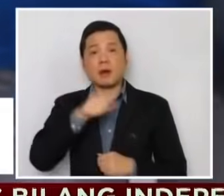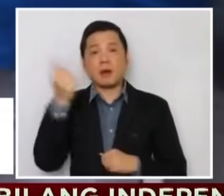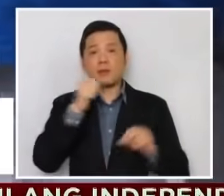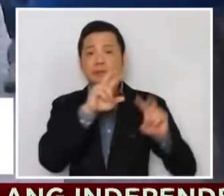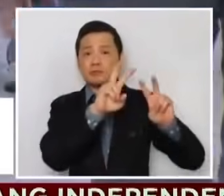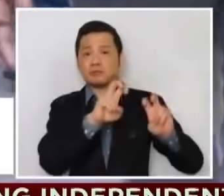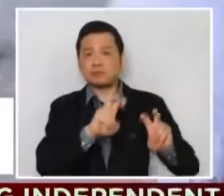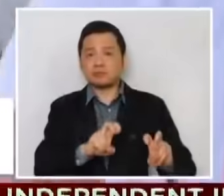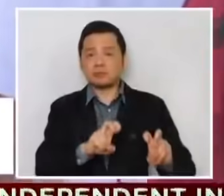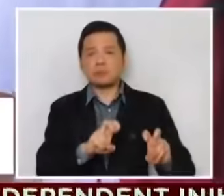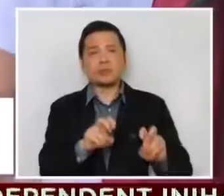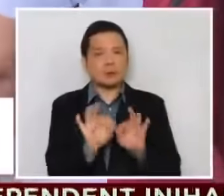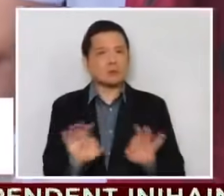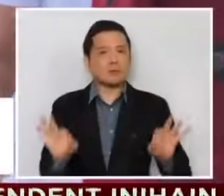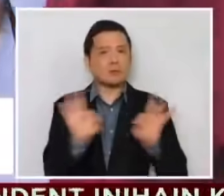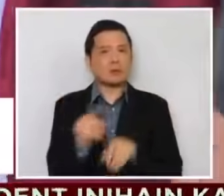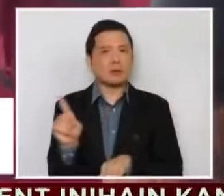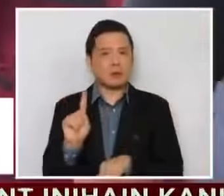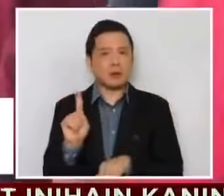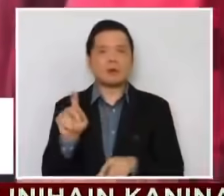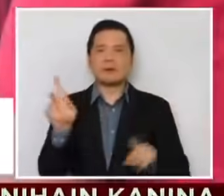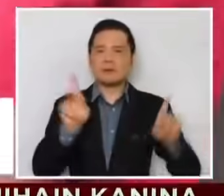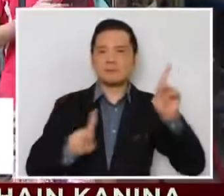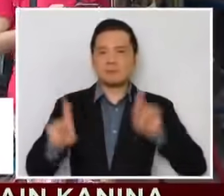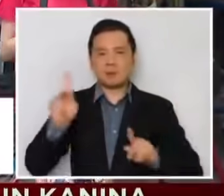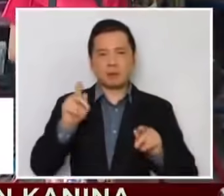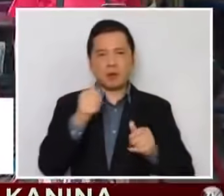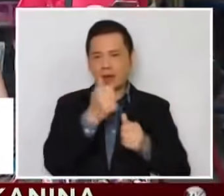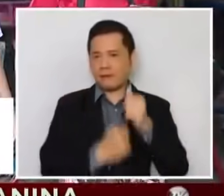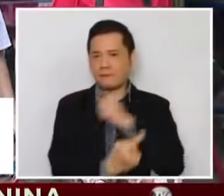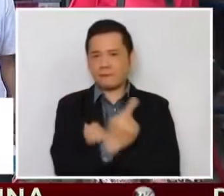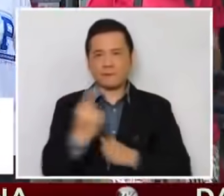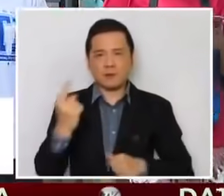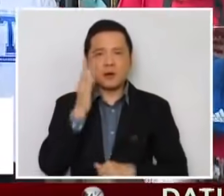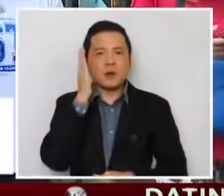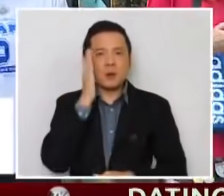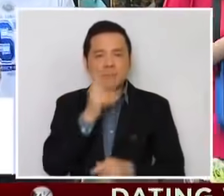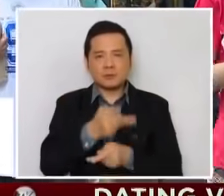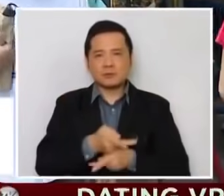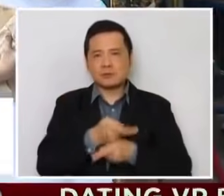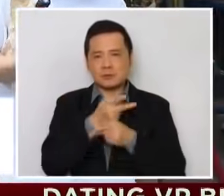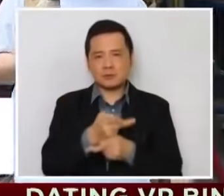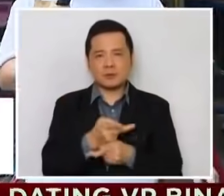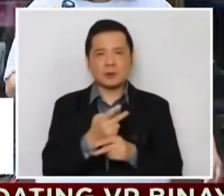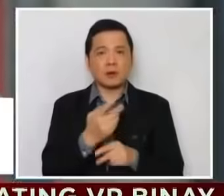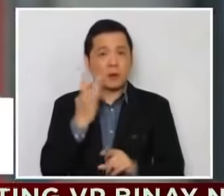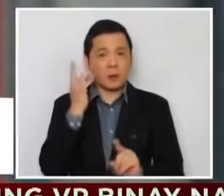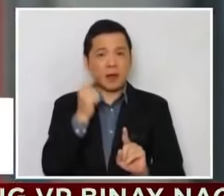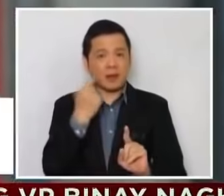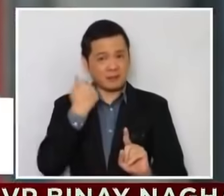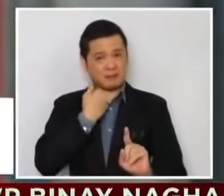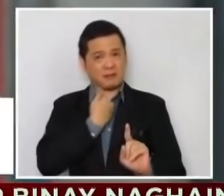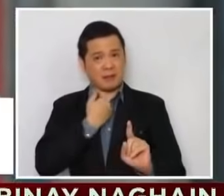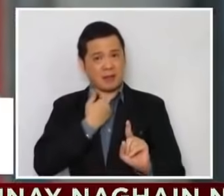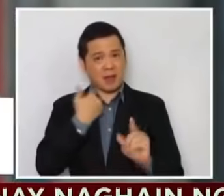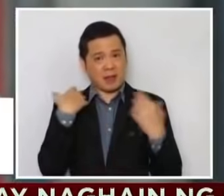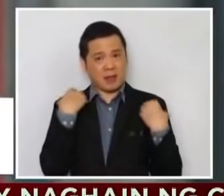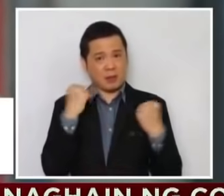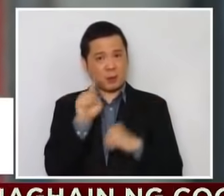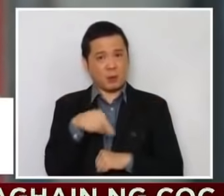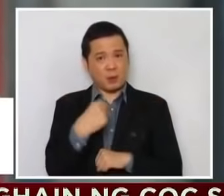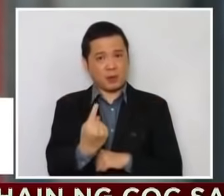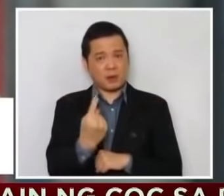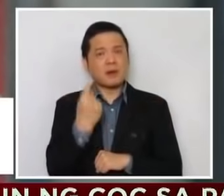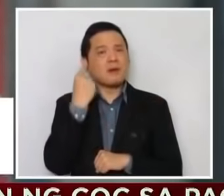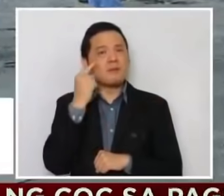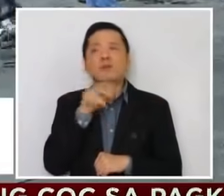mahalaga pa rin ay ang pag-iingat ng bawat isa dahil katumbas nito ay hindi lang pansariling kalusugan kundi pati ng